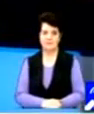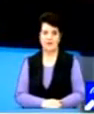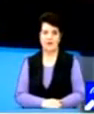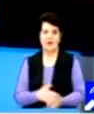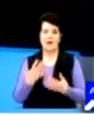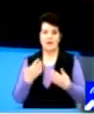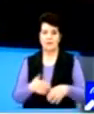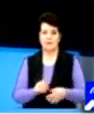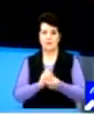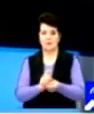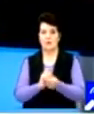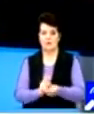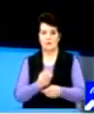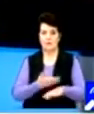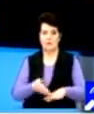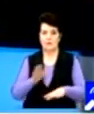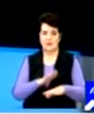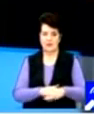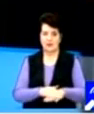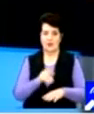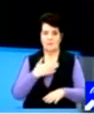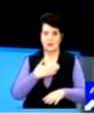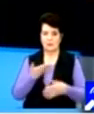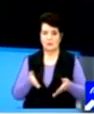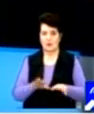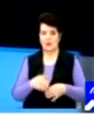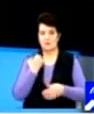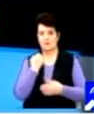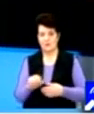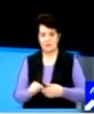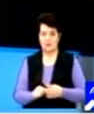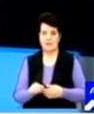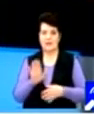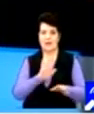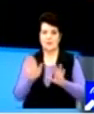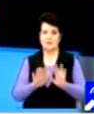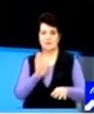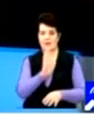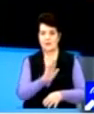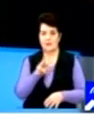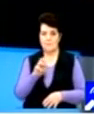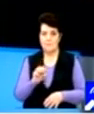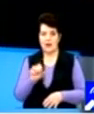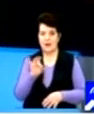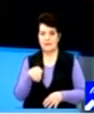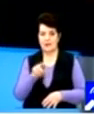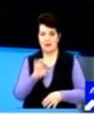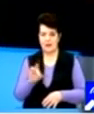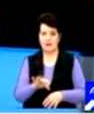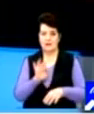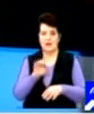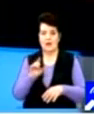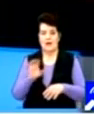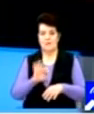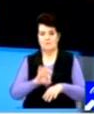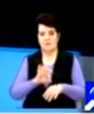A pierdut o luptă crâncenă, dar va rămâne pentru noi un învingător, regizorul Viorel Mardare, care suferea de o formă rară